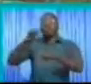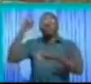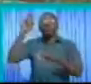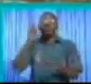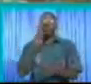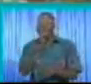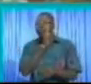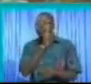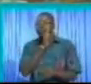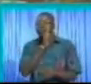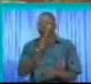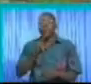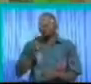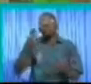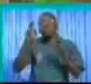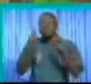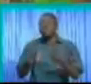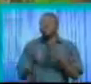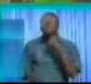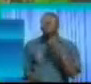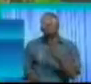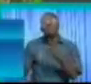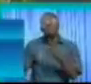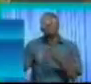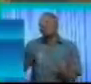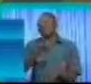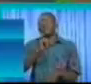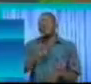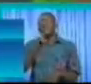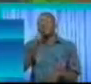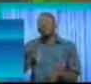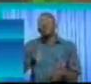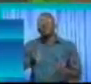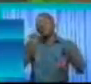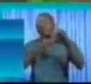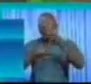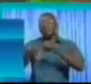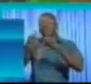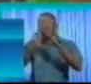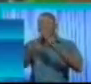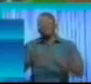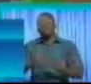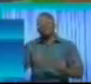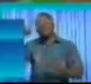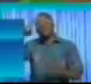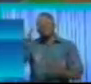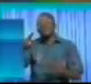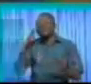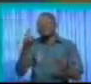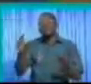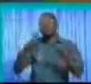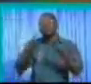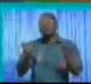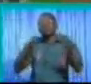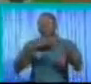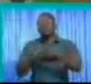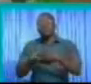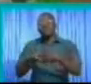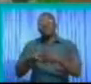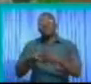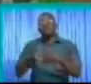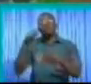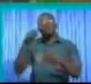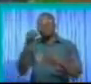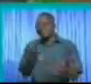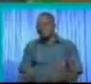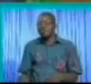tourisme. Les gens me disent souvent artisan, peut-être c'est par rapport à la boutique d'objets d'art qui fait que les gens me disent que je